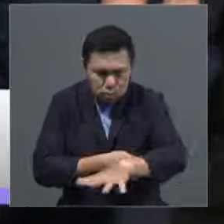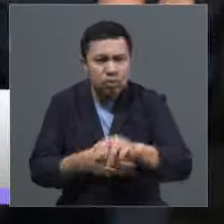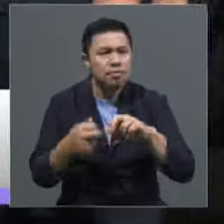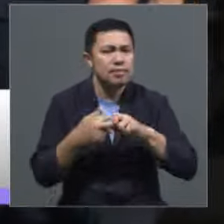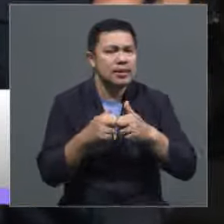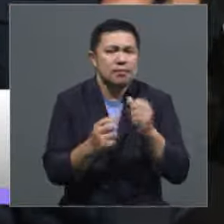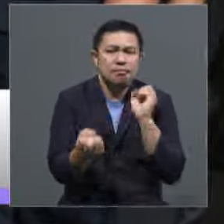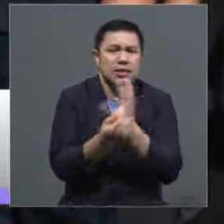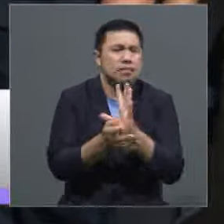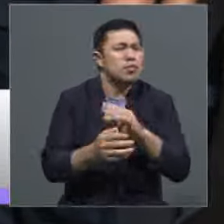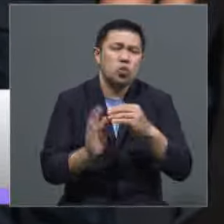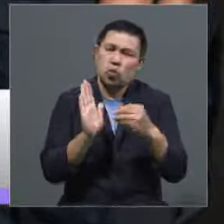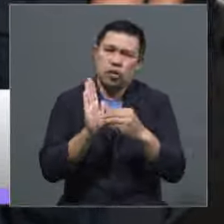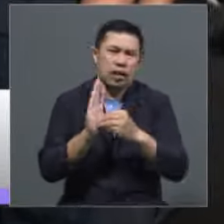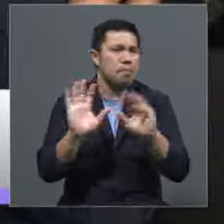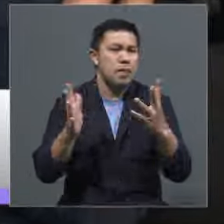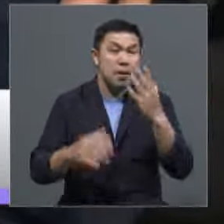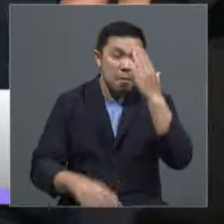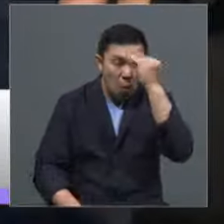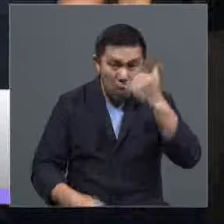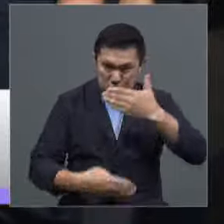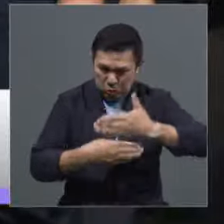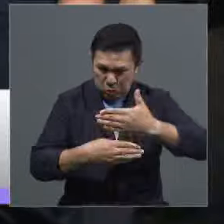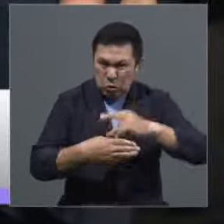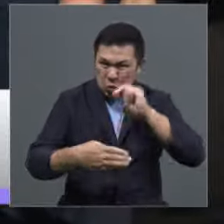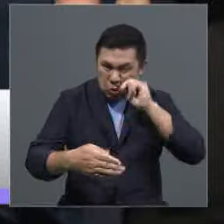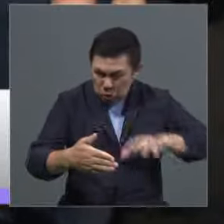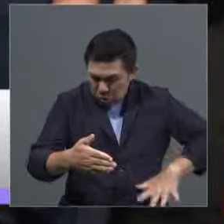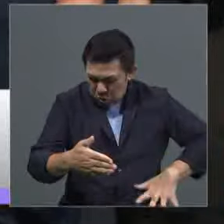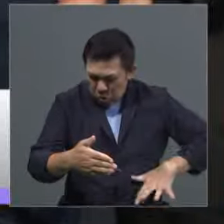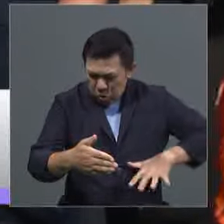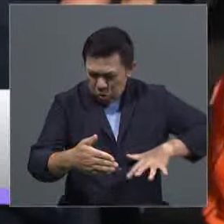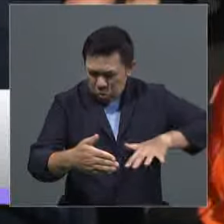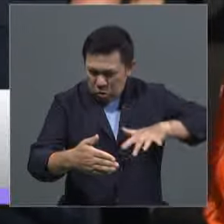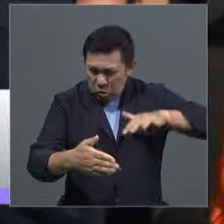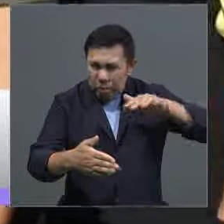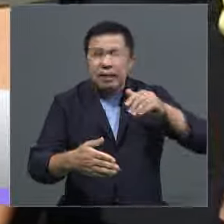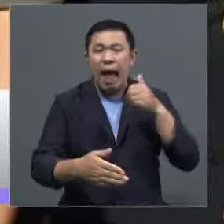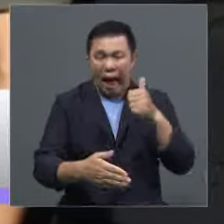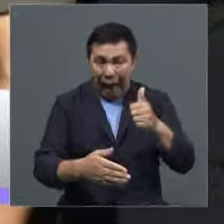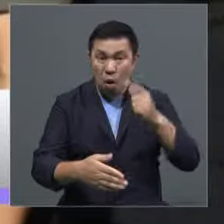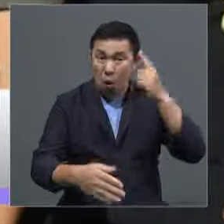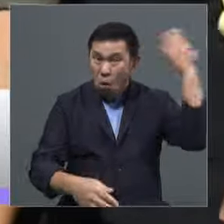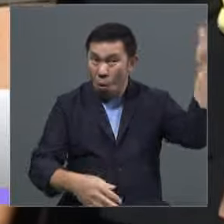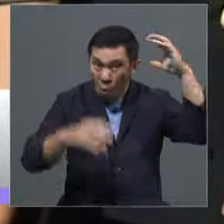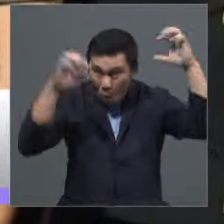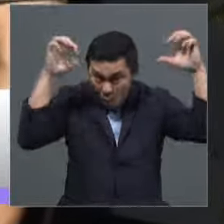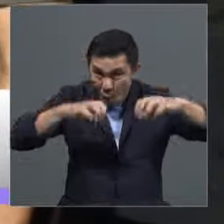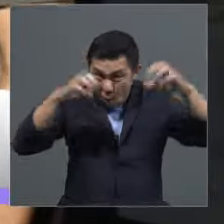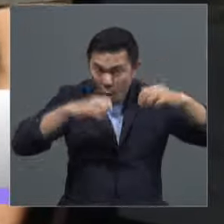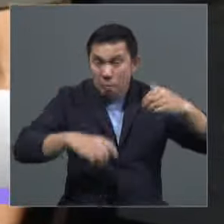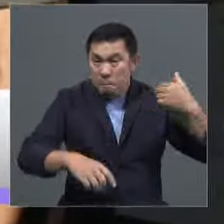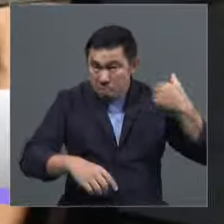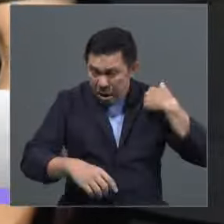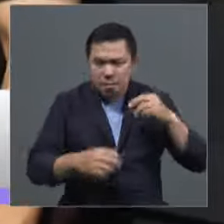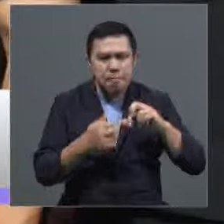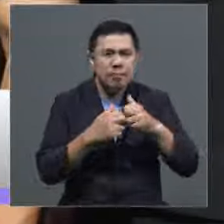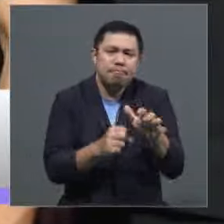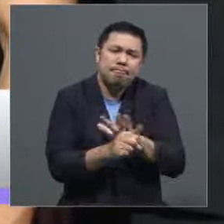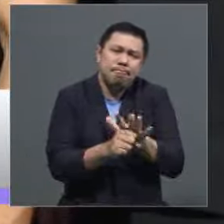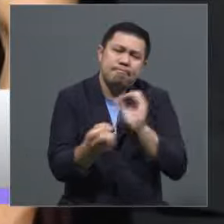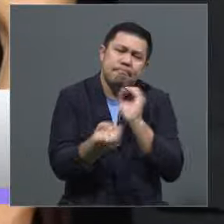กับพื้นที่กรุงเทพมหานครเนื่องจากเขื่อนสามารถรองรับปริมาณน้ำได้หรือหากมีพายุเข้าก็จะไม่ส่งผลกระทบรุนแรง